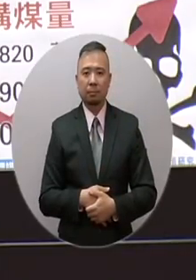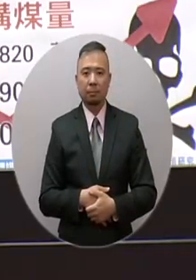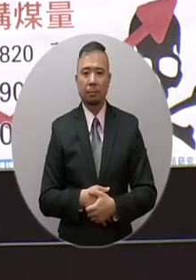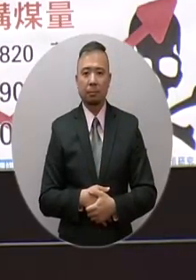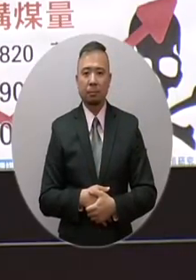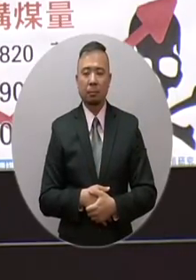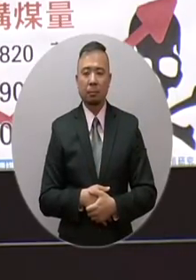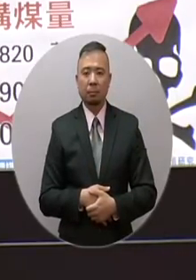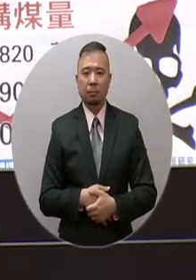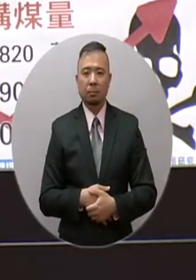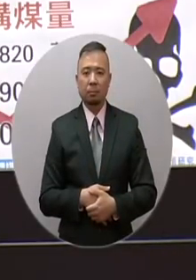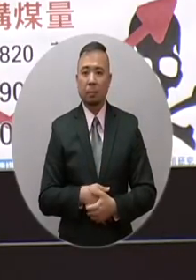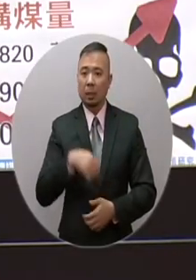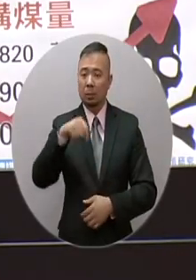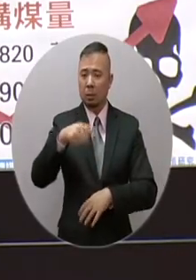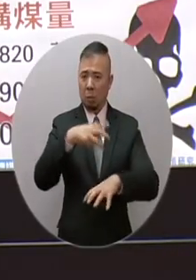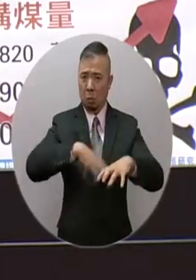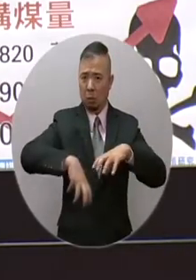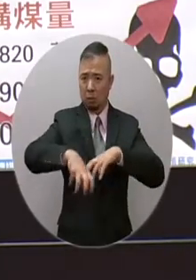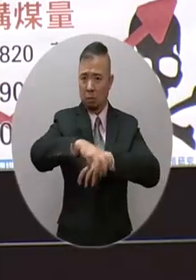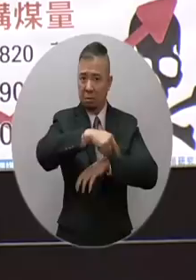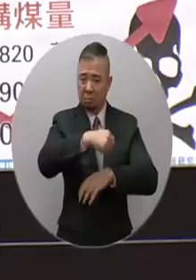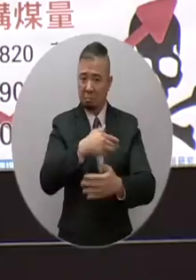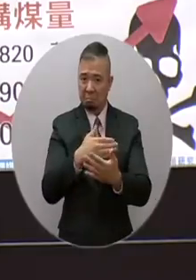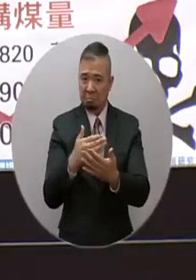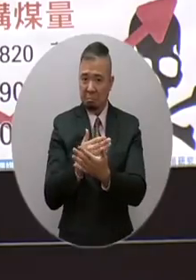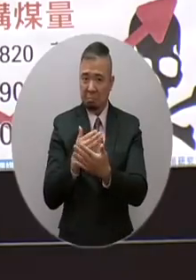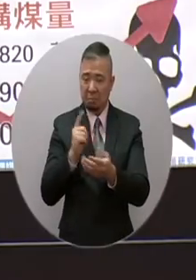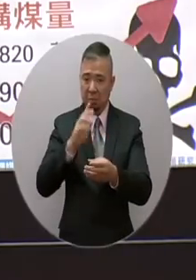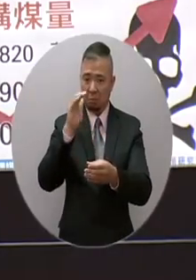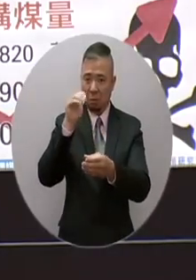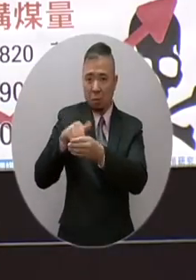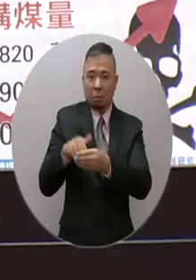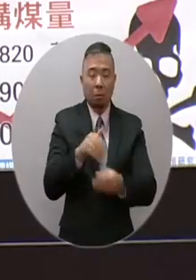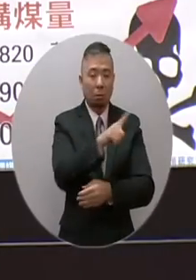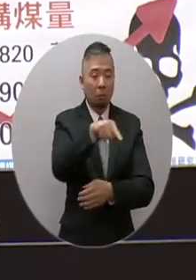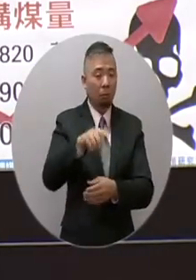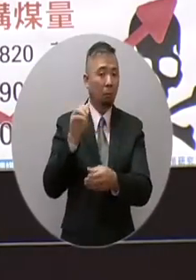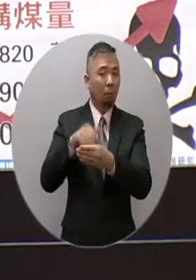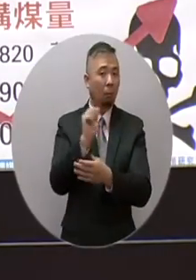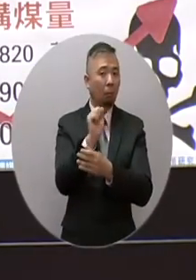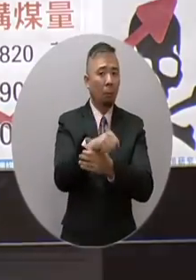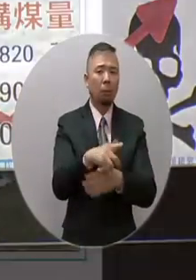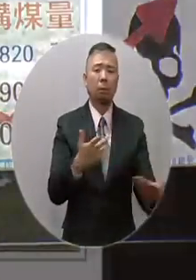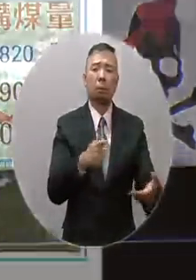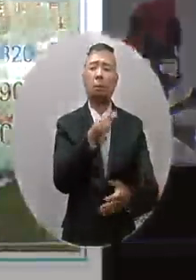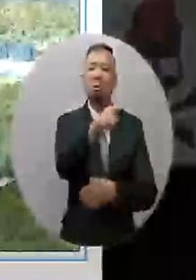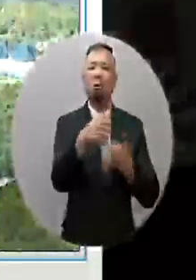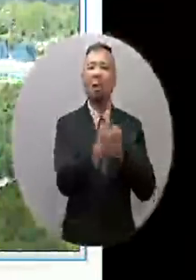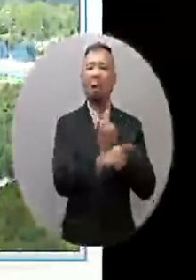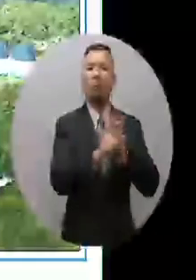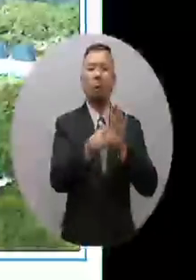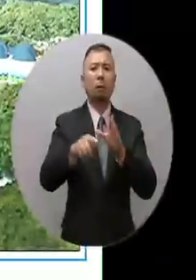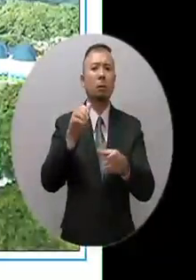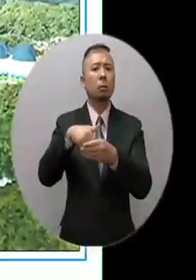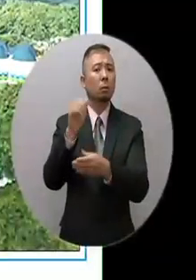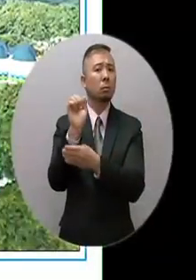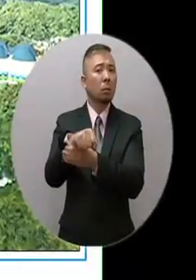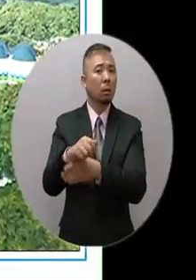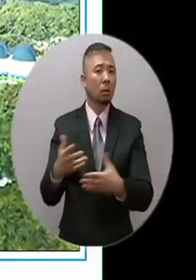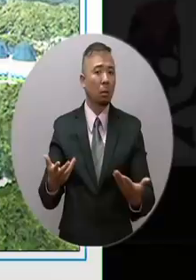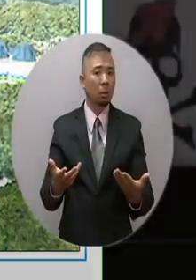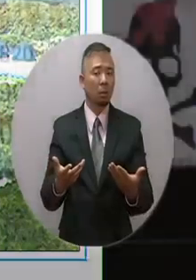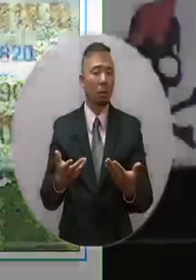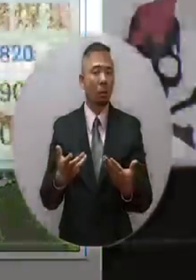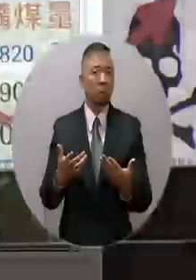的一个环境的一个投票当中，你竟然投了赞成票？不是你投的了，是你们的代表副署长投的。那你这样子怎么